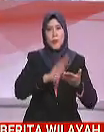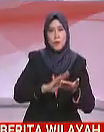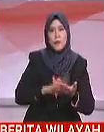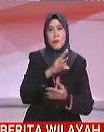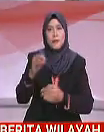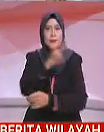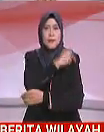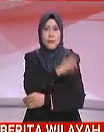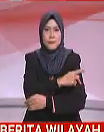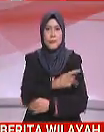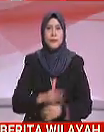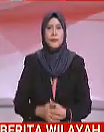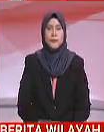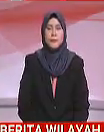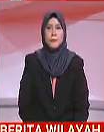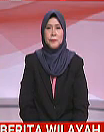juga klinik.